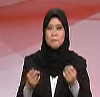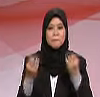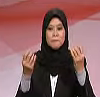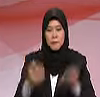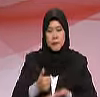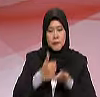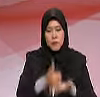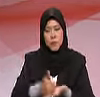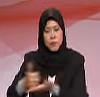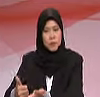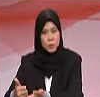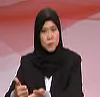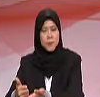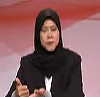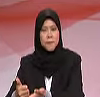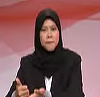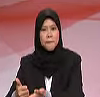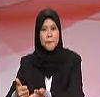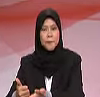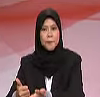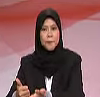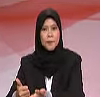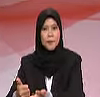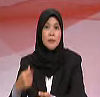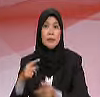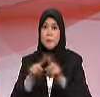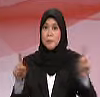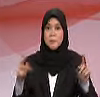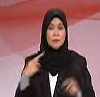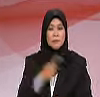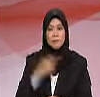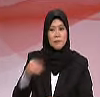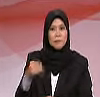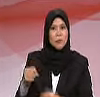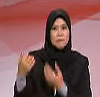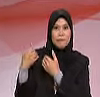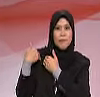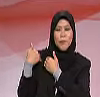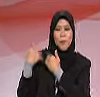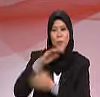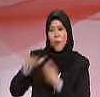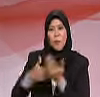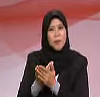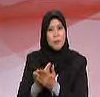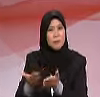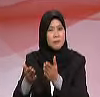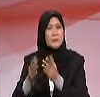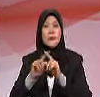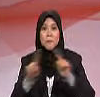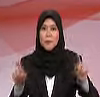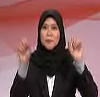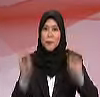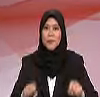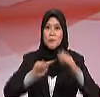tidak boleh menampung semua permintaan, tapi sekurang-kurangnya kita boleh memulakan lah